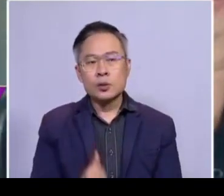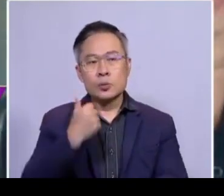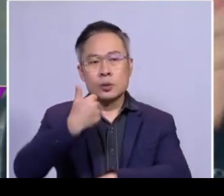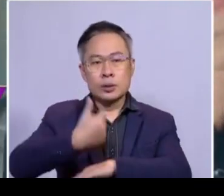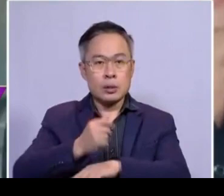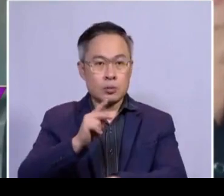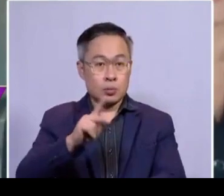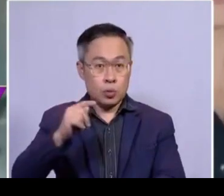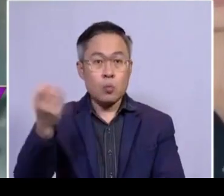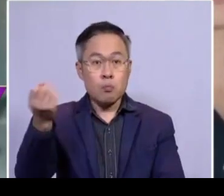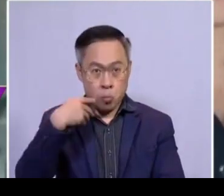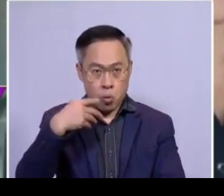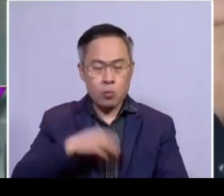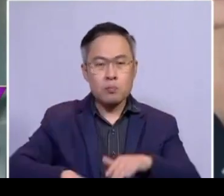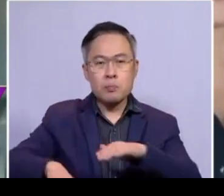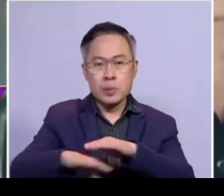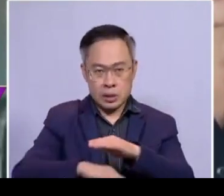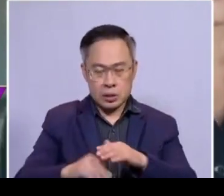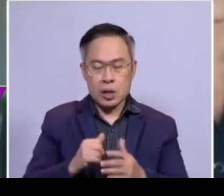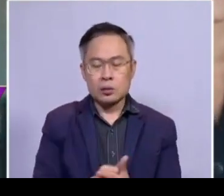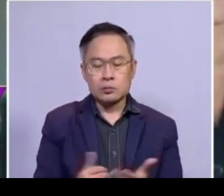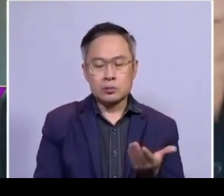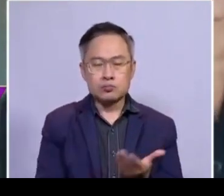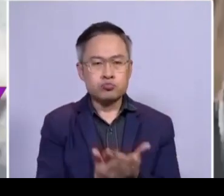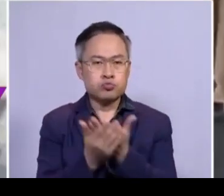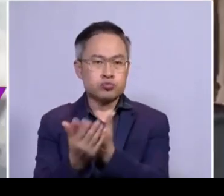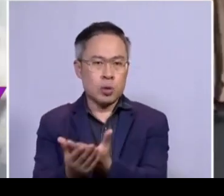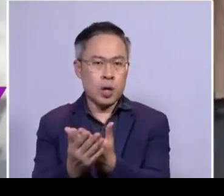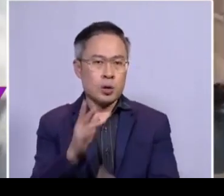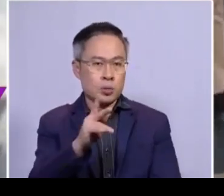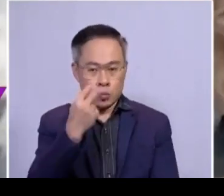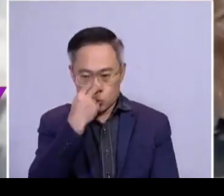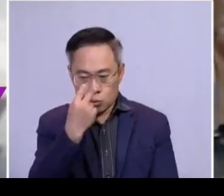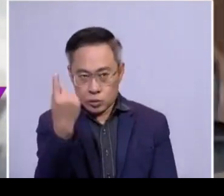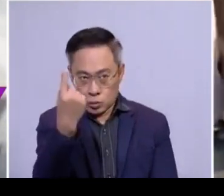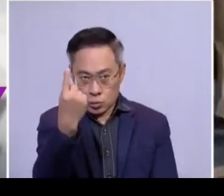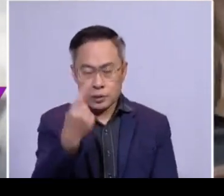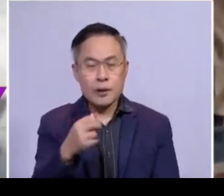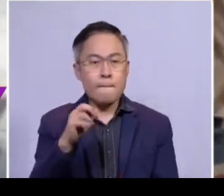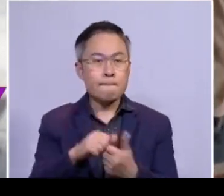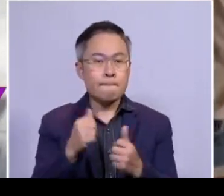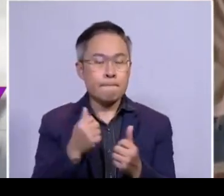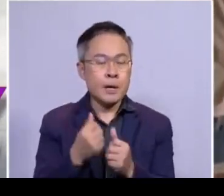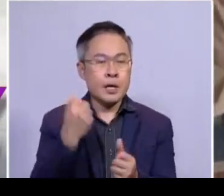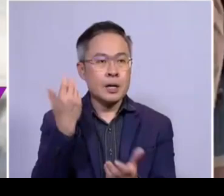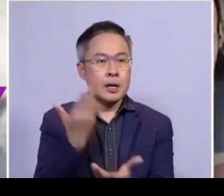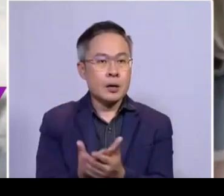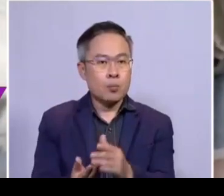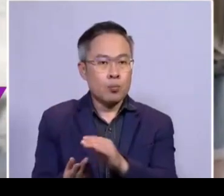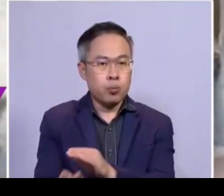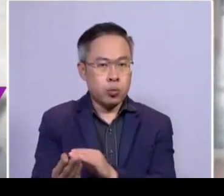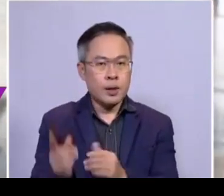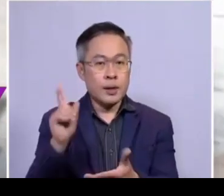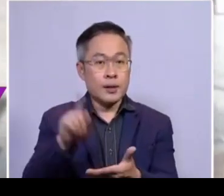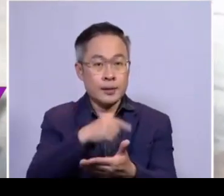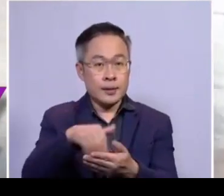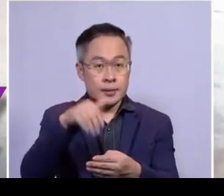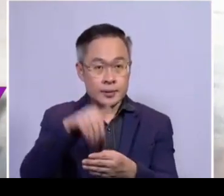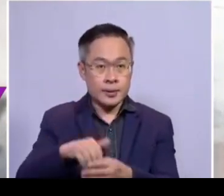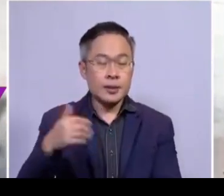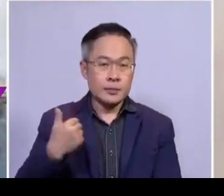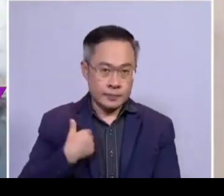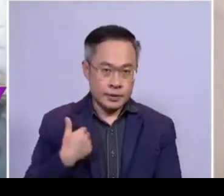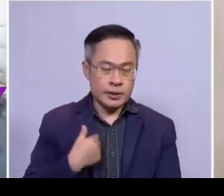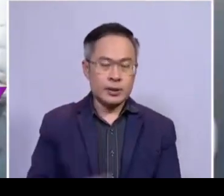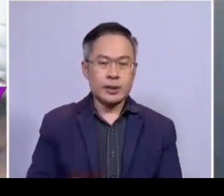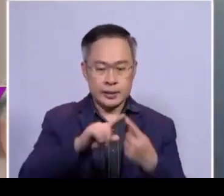นี้มีการนำหลักฐานนะครับมาร้องเรียนกกตแล้ว 1รายเป็นเรื่องของการทุจริตซื้อเสียงเลือกตั้งนอกจากนี้ก็ยังมี